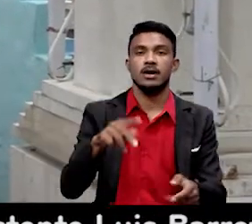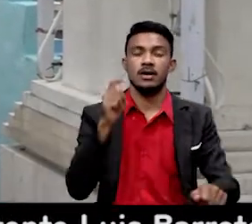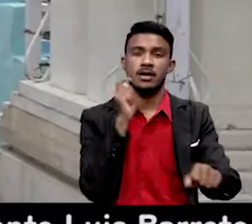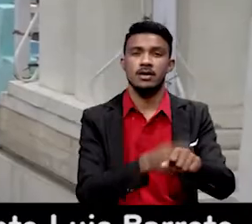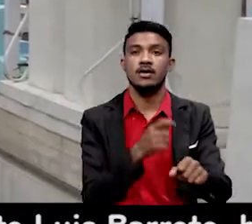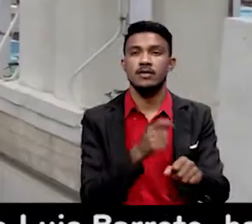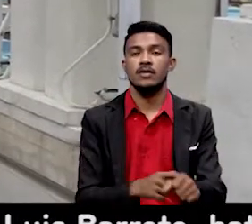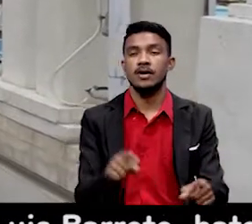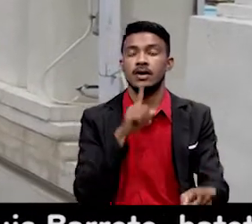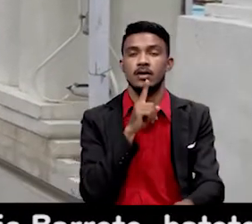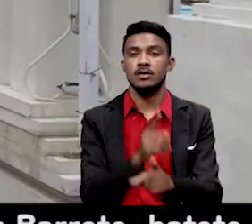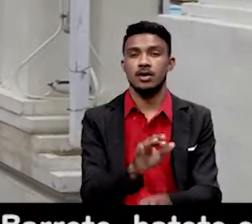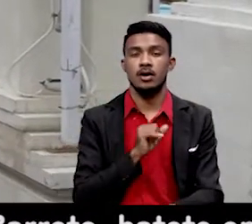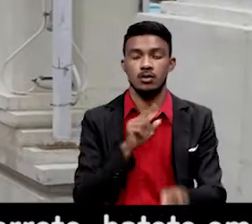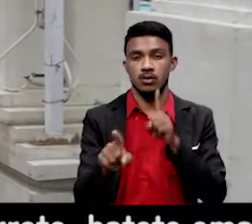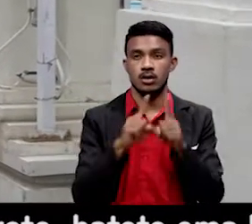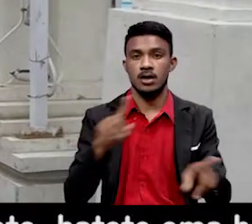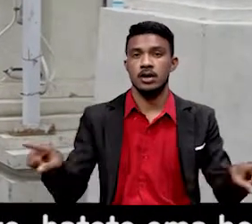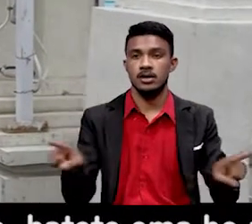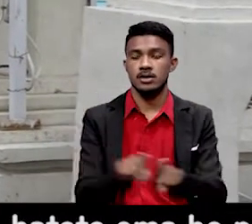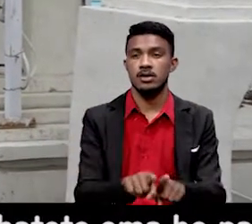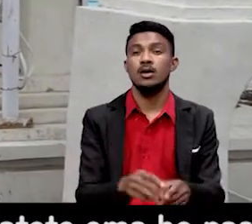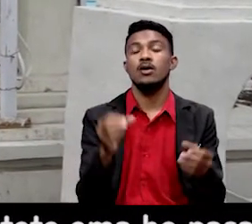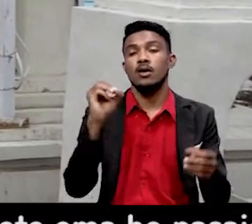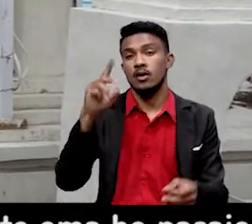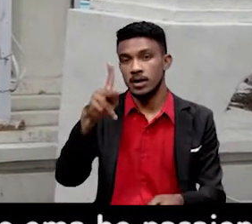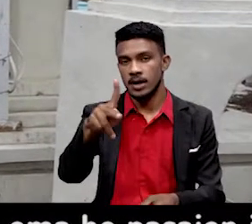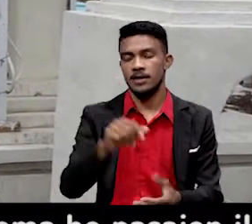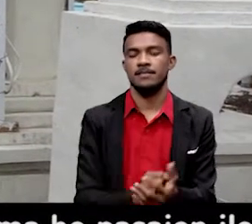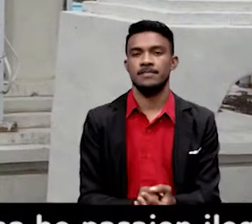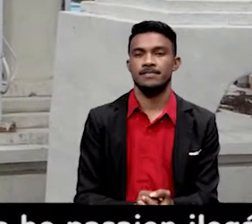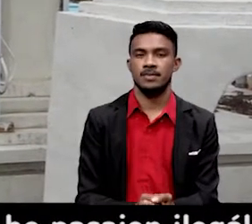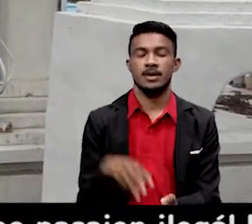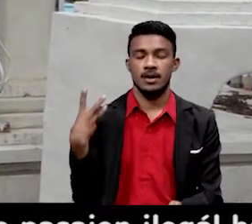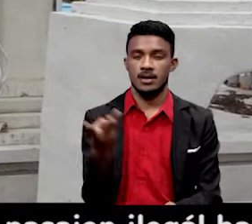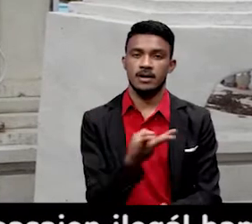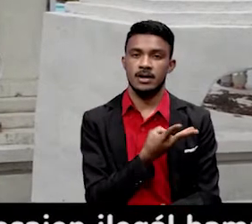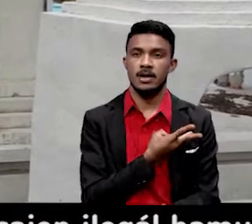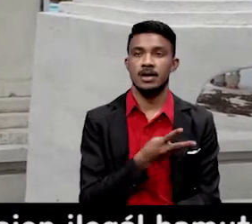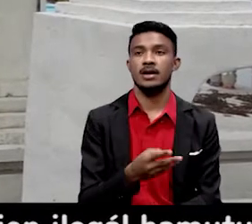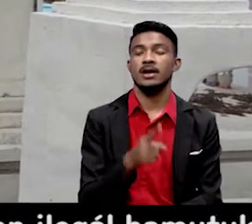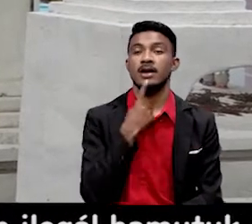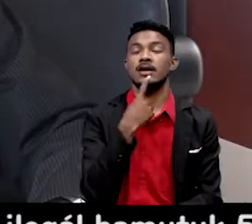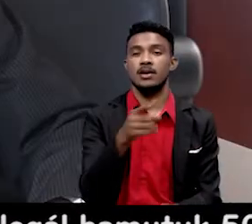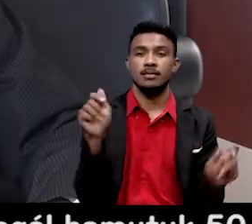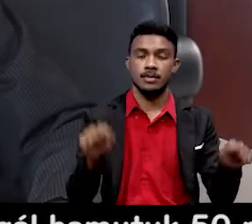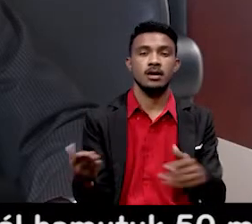Né, pronto, hau kuliah nesne, botama kita fali mas dia okay. Ita ni dia yang kata beli